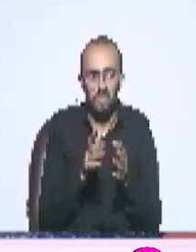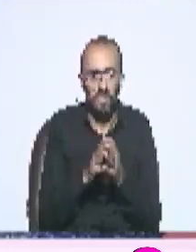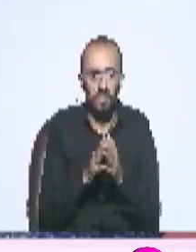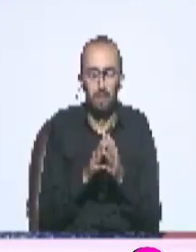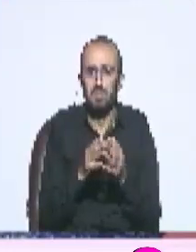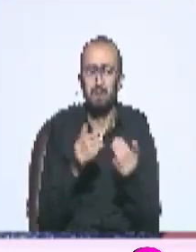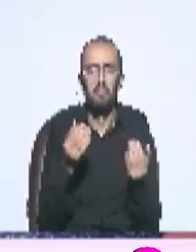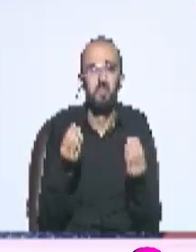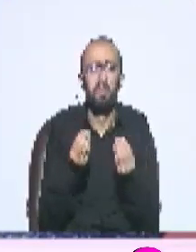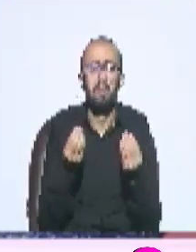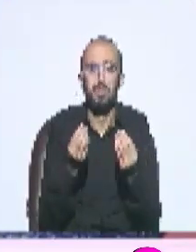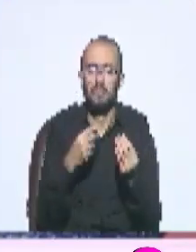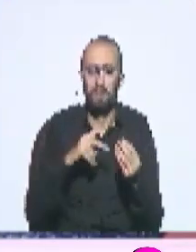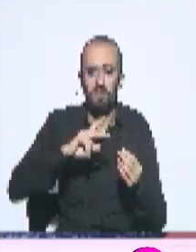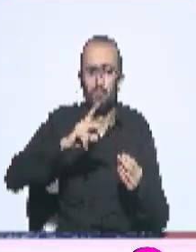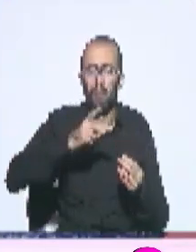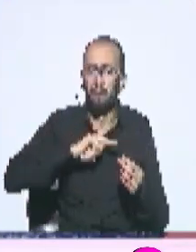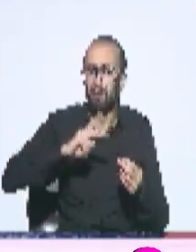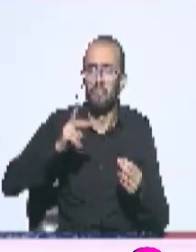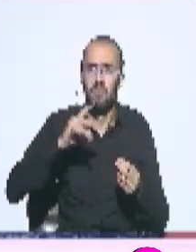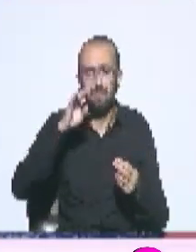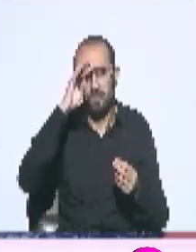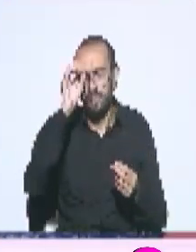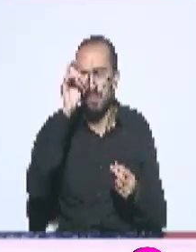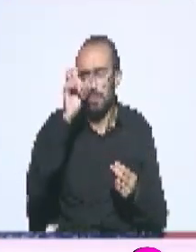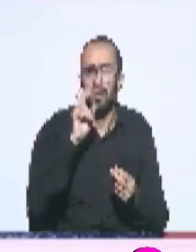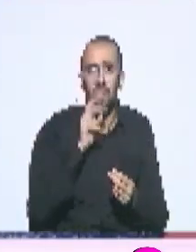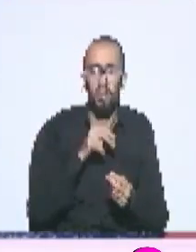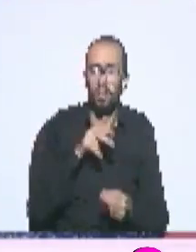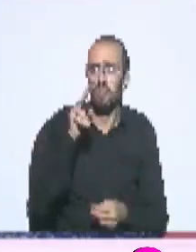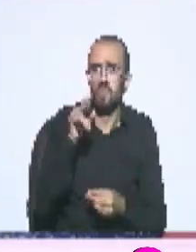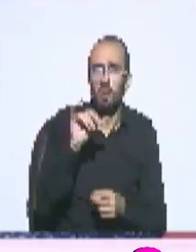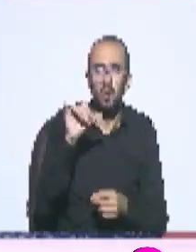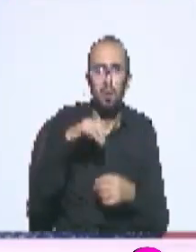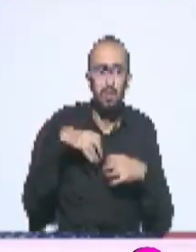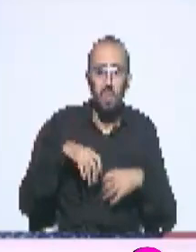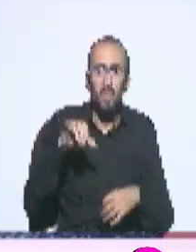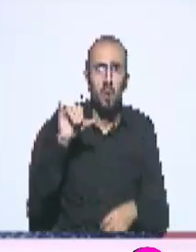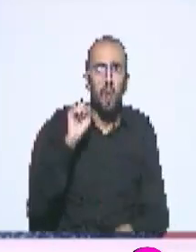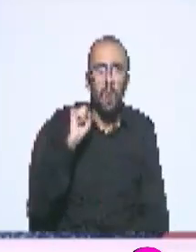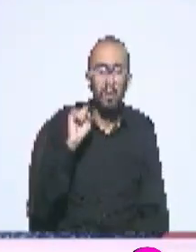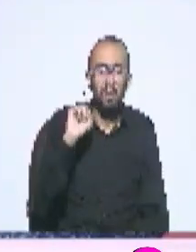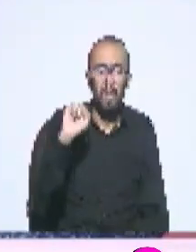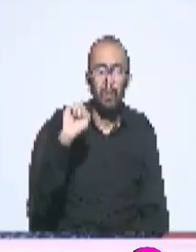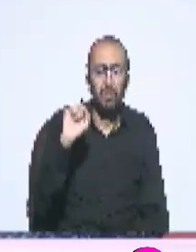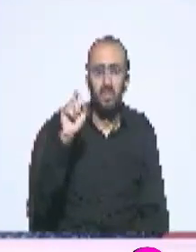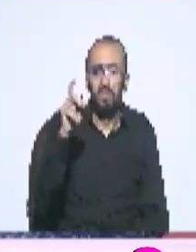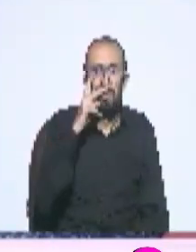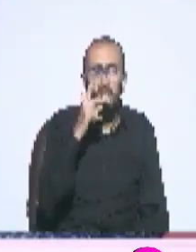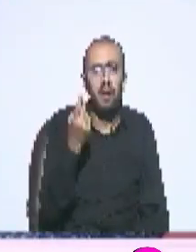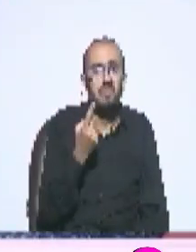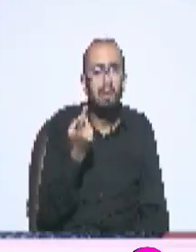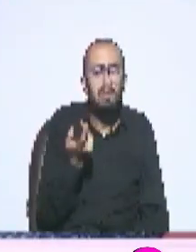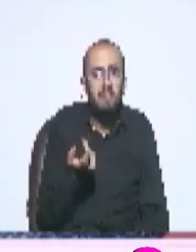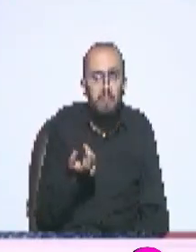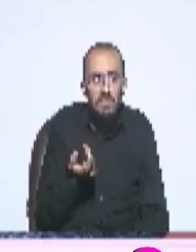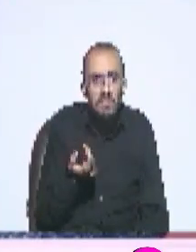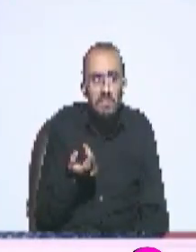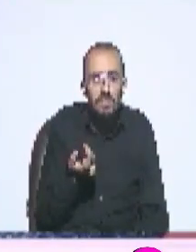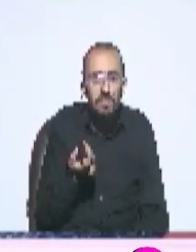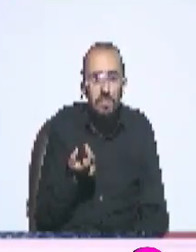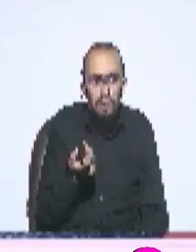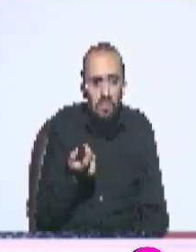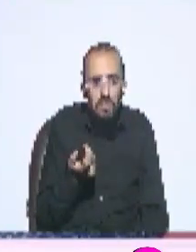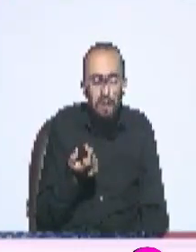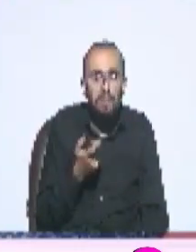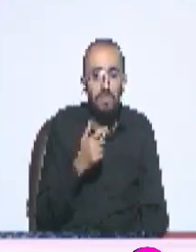ببساطه غير بعض انا بشوف ناس بيتعرضوا لحاجات قويه جدا وهم مش بيعتبروا ديت الضغوط